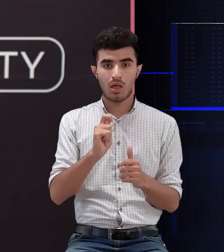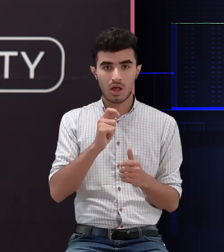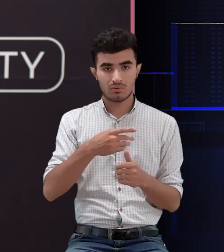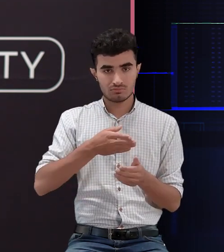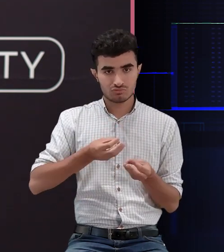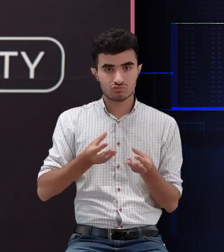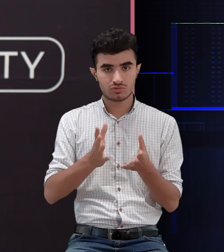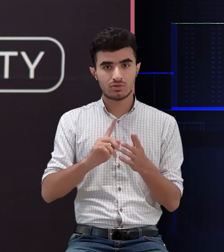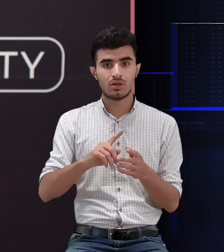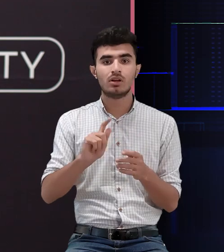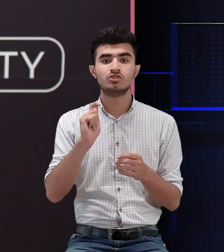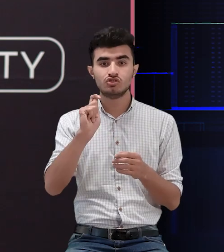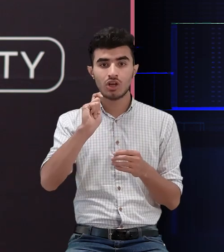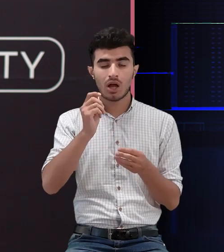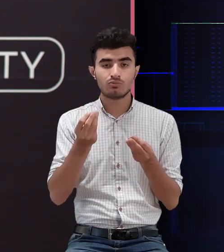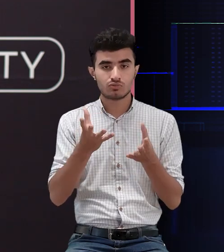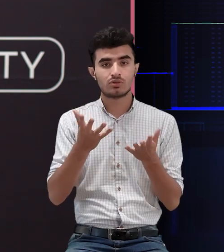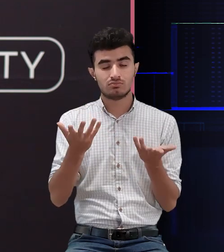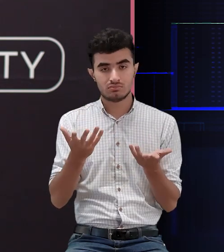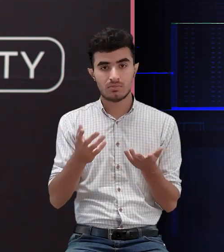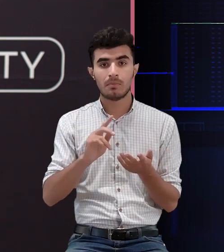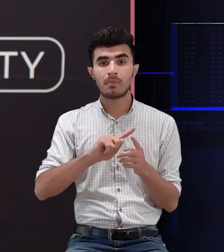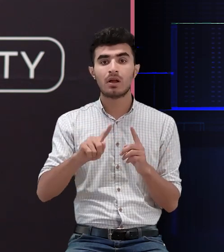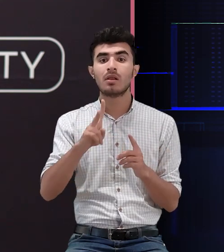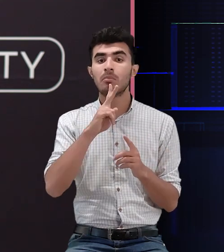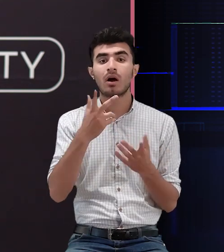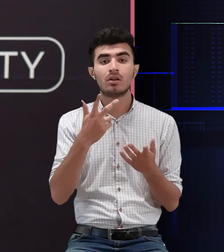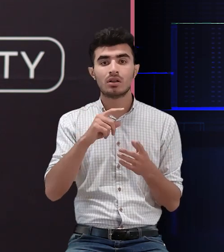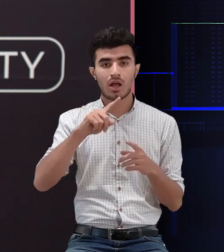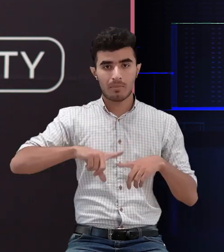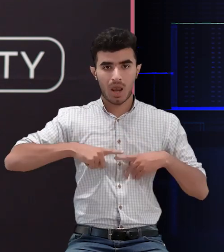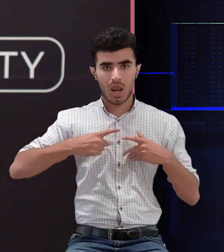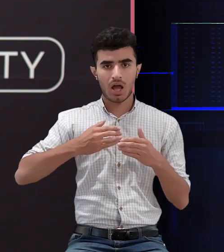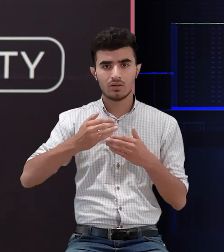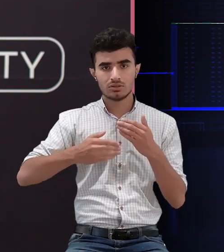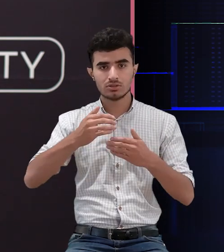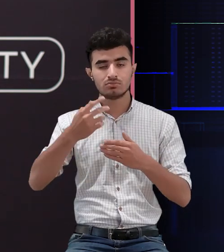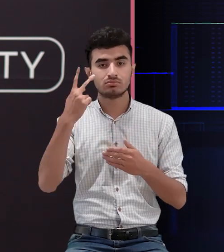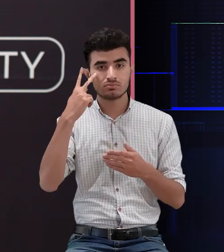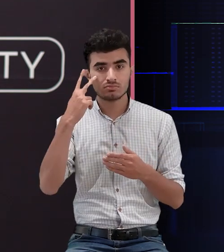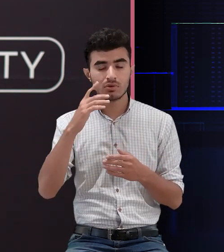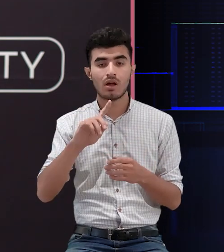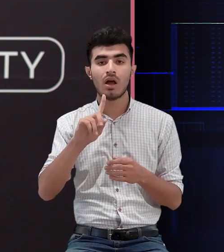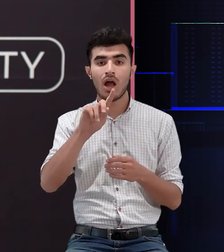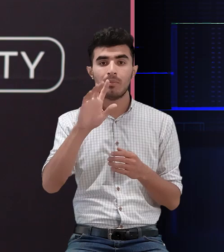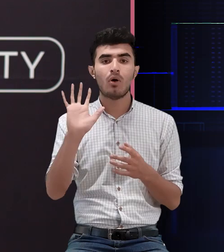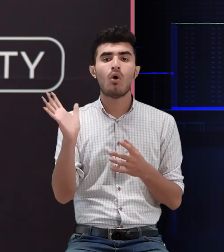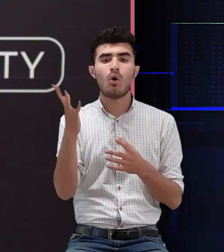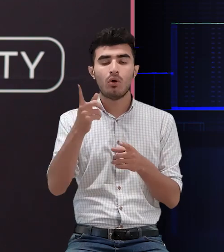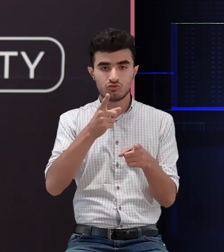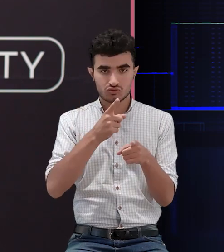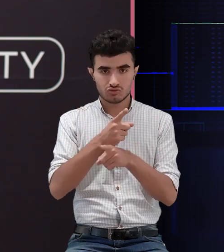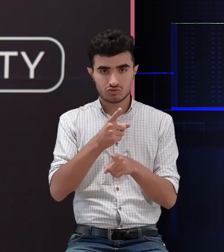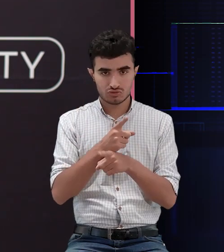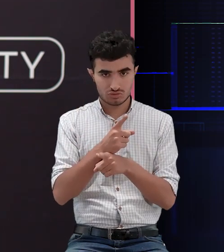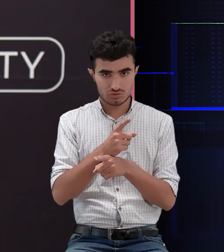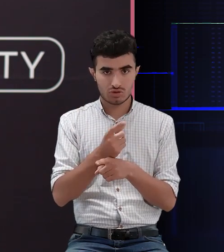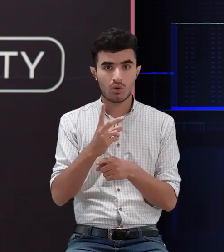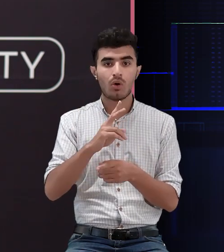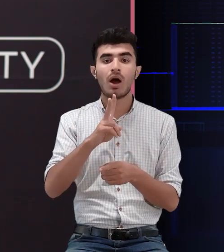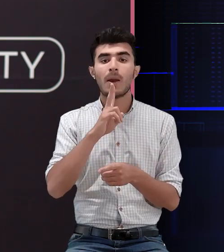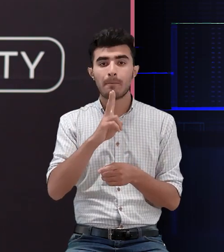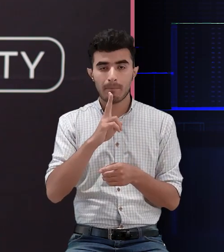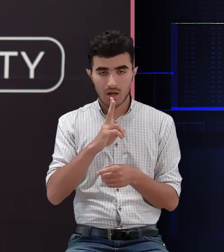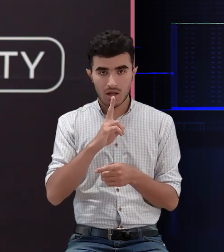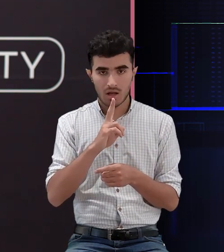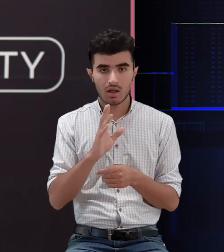سکے. ایسا نہیں ہے. بات صرف اتنی ہے کہ ہمیشہ زندگی کے ہر قدم پہ اس کو کوئی بھی چیز سکھانا, اس سے کوئی